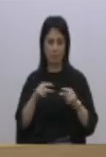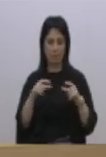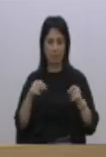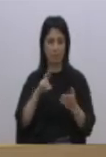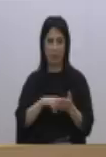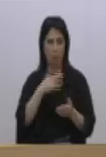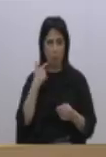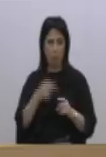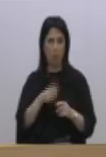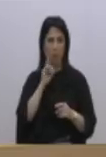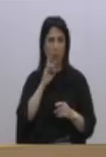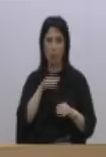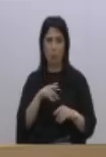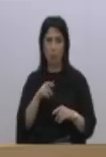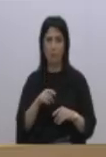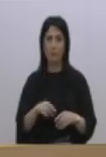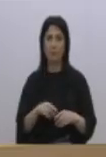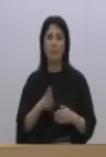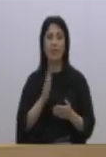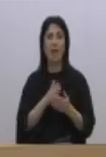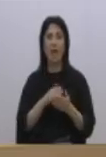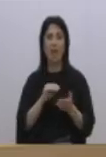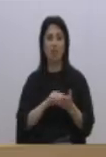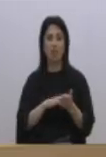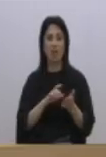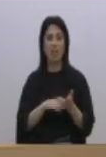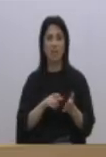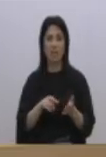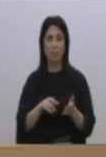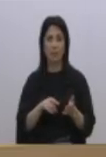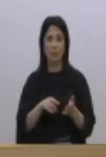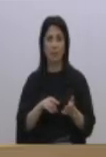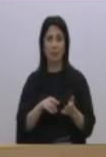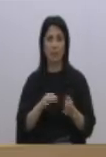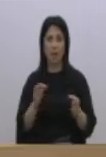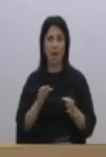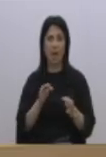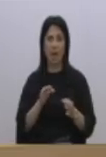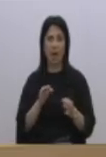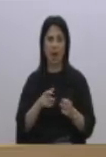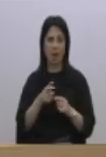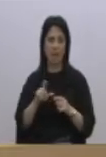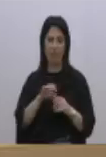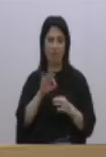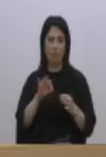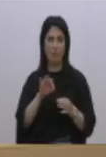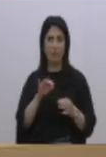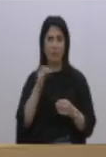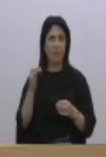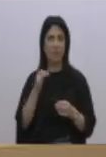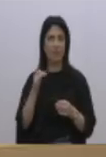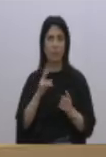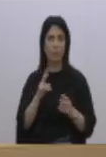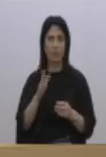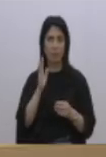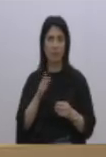მათგანს. და არის ჩანაწერები ახლა არაფერს არ ვაჭერებდან ზედმეტად დაინტერესებული ვინმე